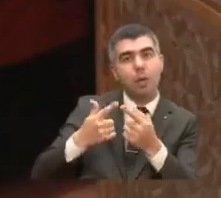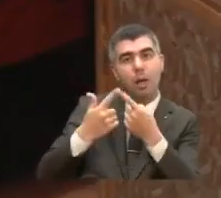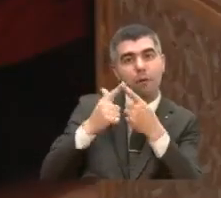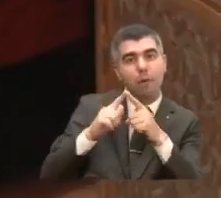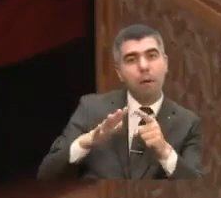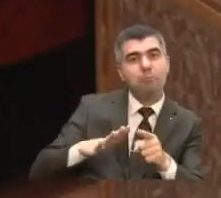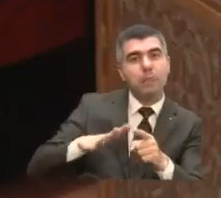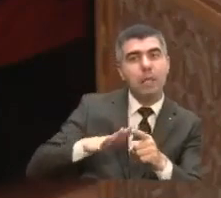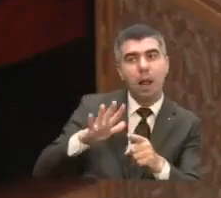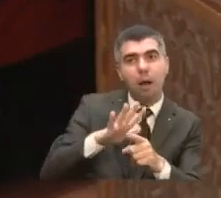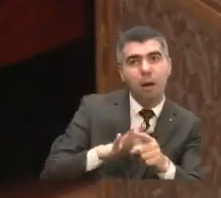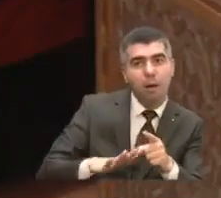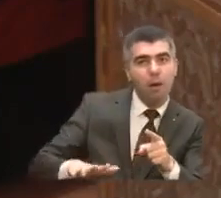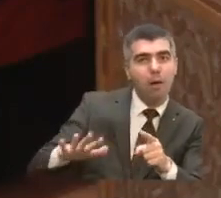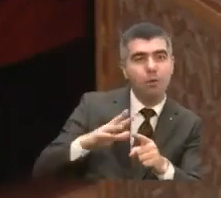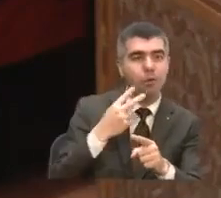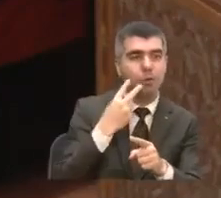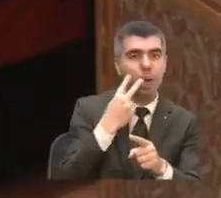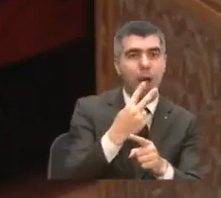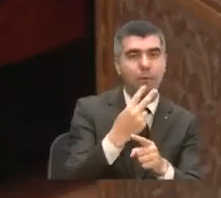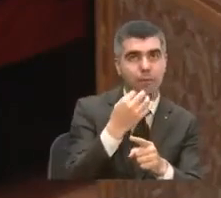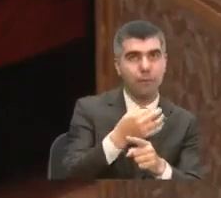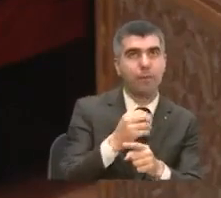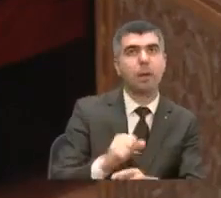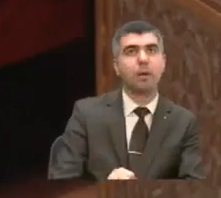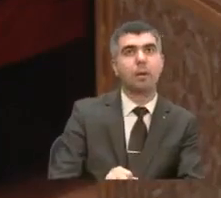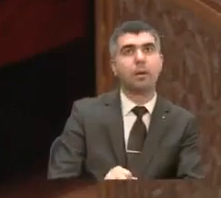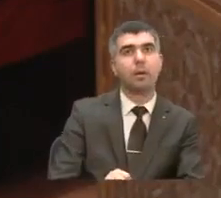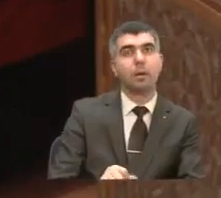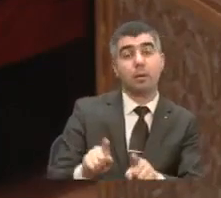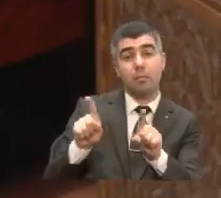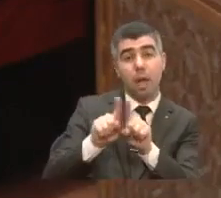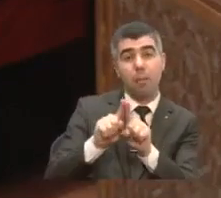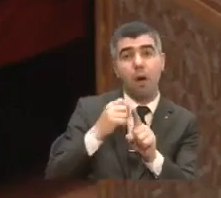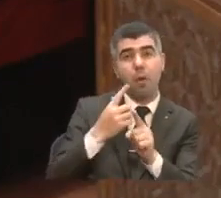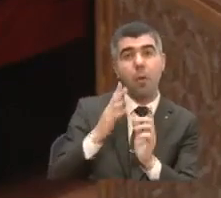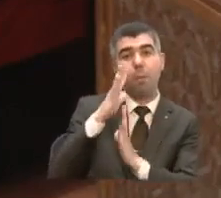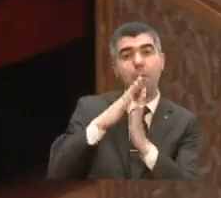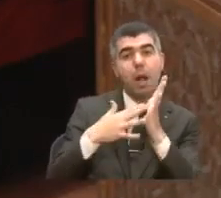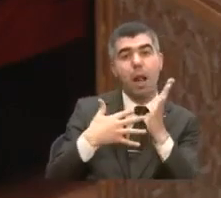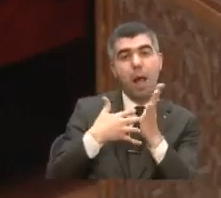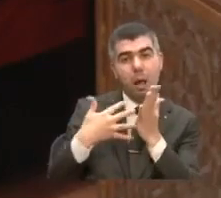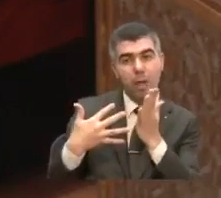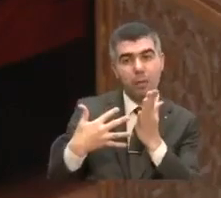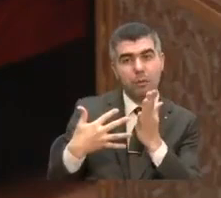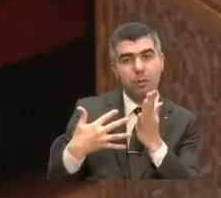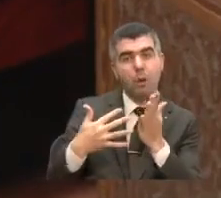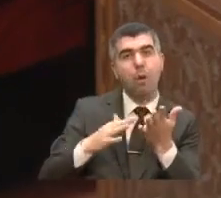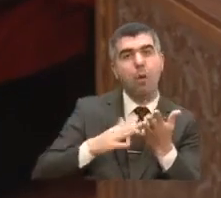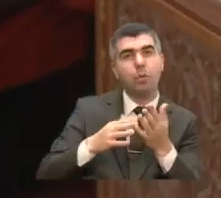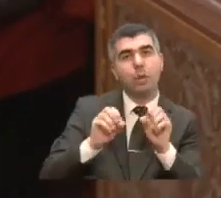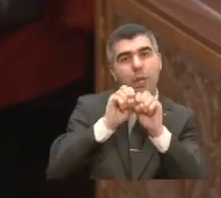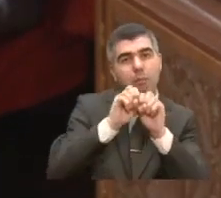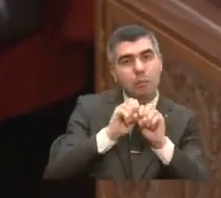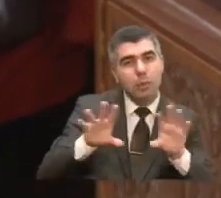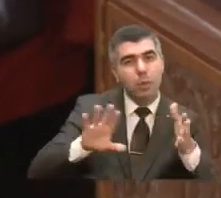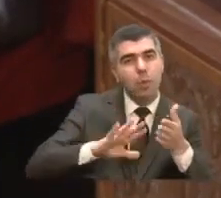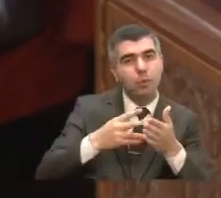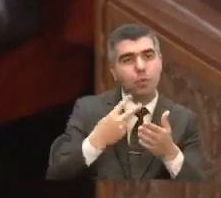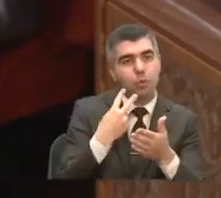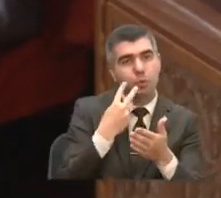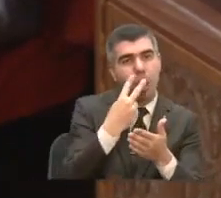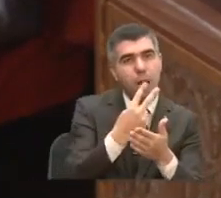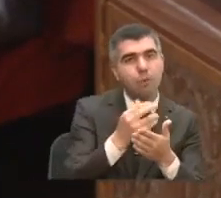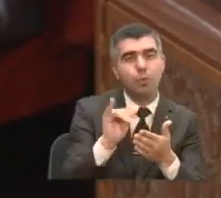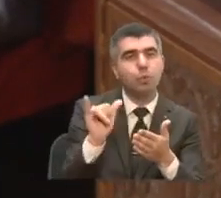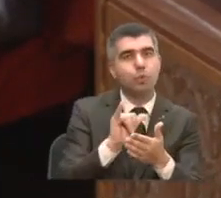نديروا هذا الافتحاص المضاد. العدد حنا عندنا واحد المخطط مديري ان شيما ديريكتور اللي من خلاله تنشوفوا الخصائص. اليوم نسبه ديال